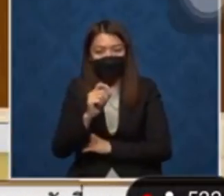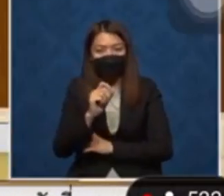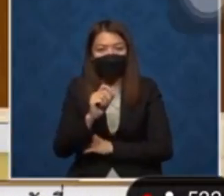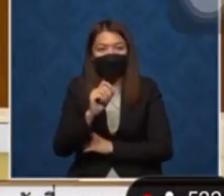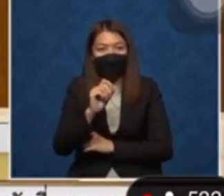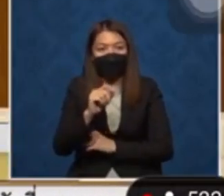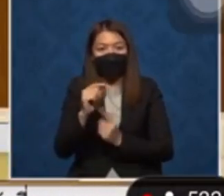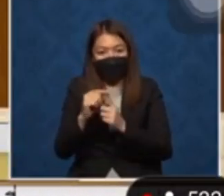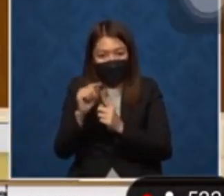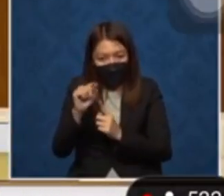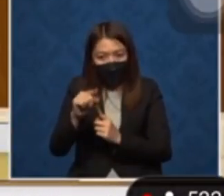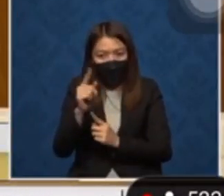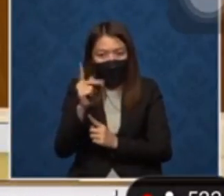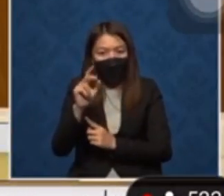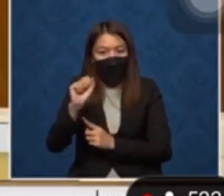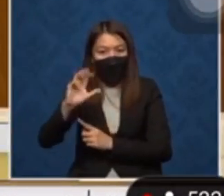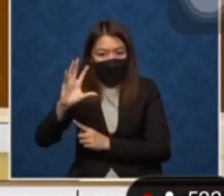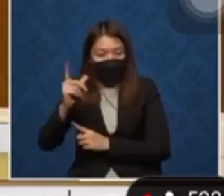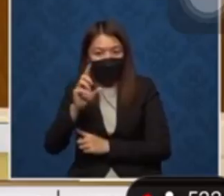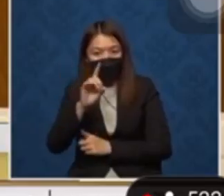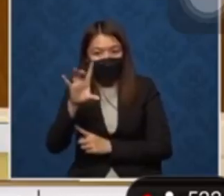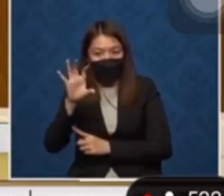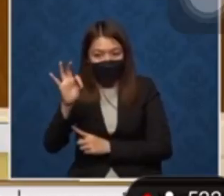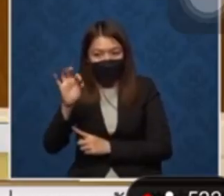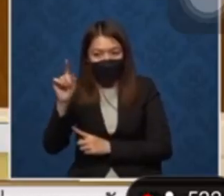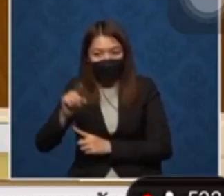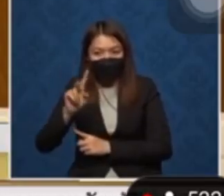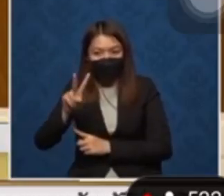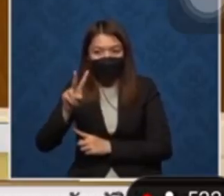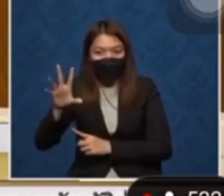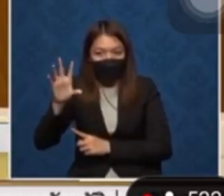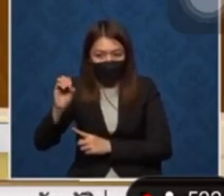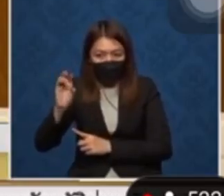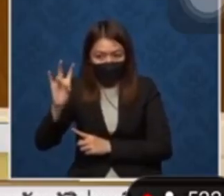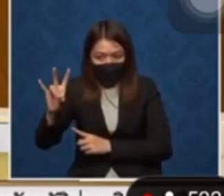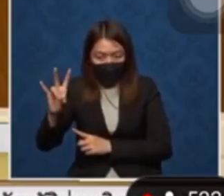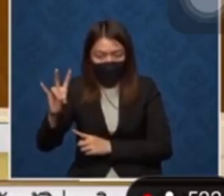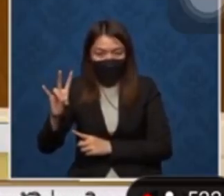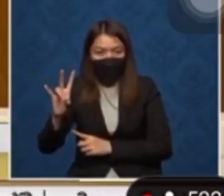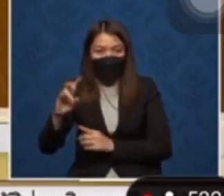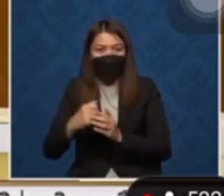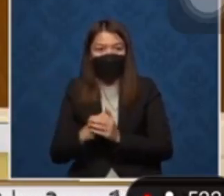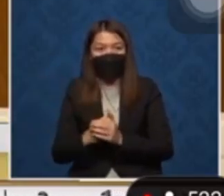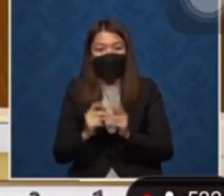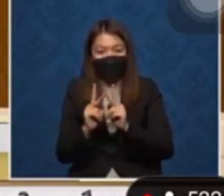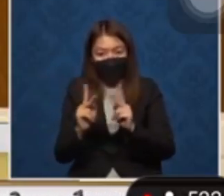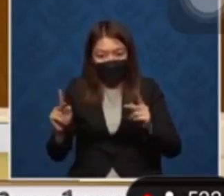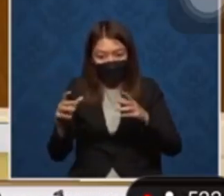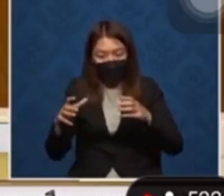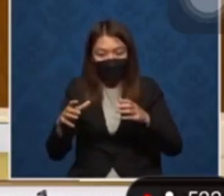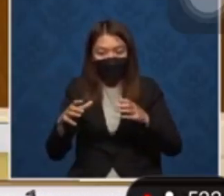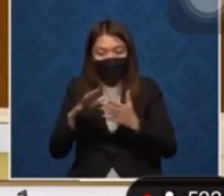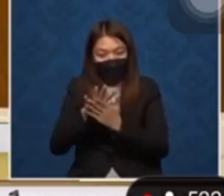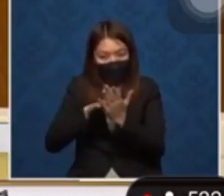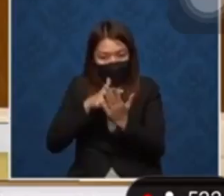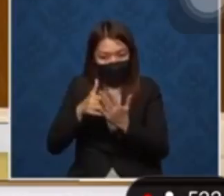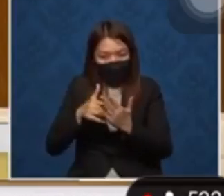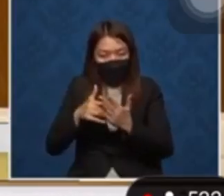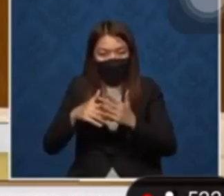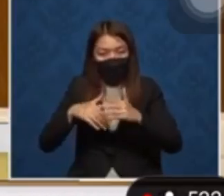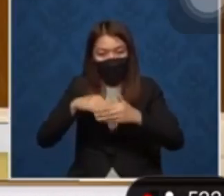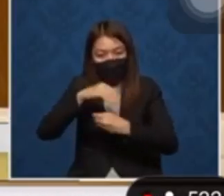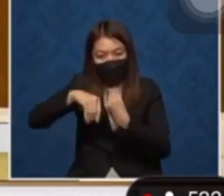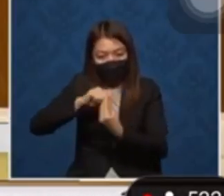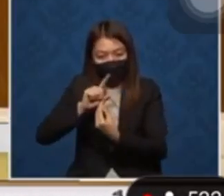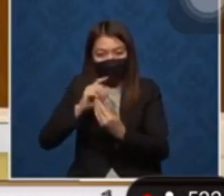72/2557 และคำสั่งคสช.ที่ 109/2557ในการแต่งตั้งคณะกรรมการนโยบายเขตพัฒนาเศรษฐกิจพิเ